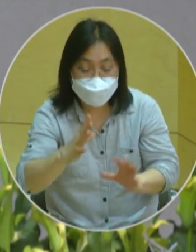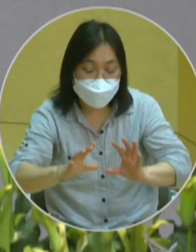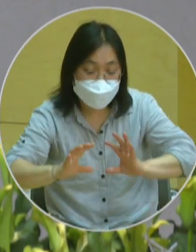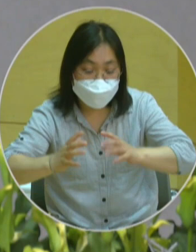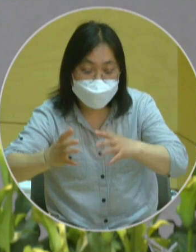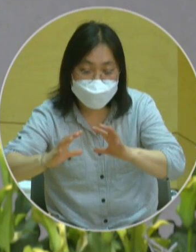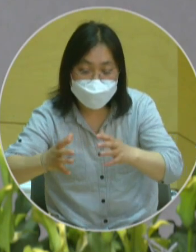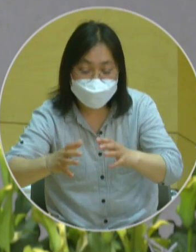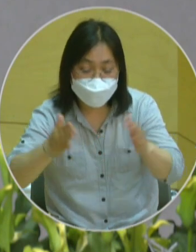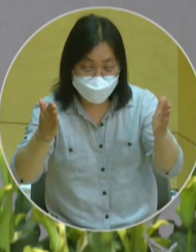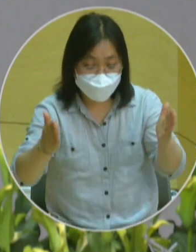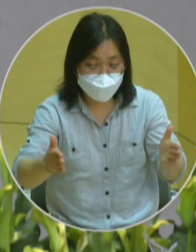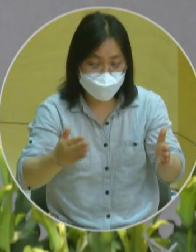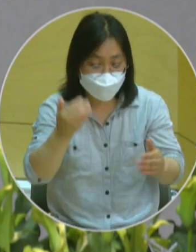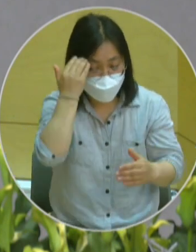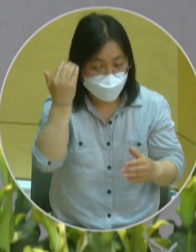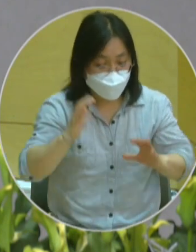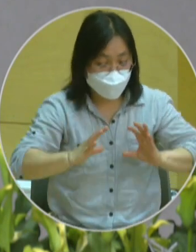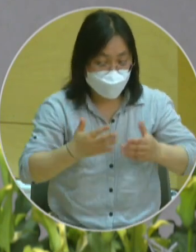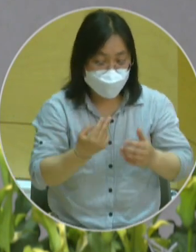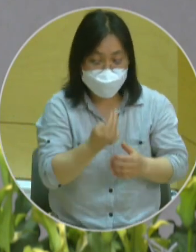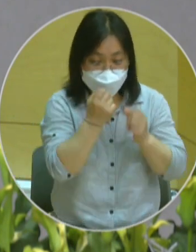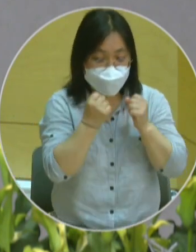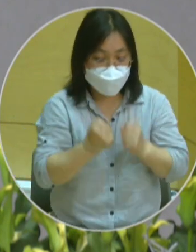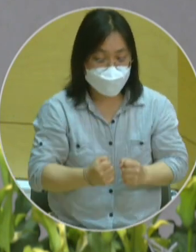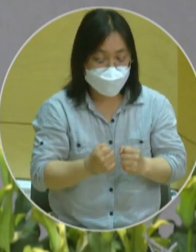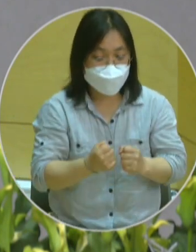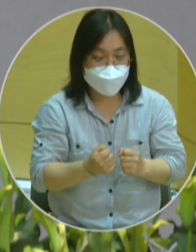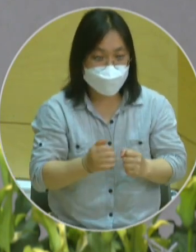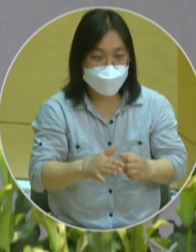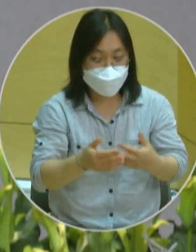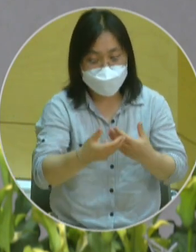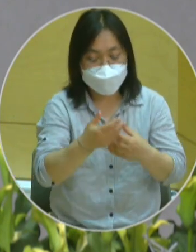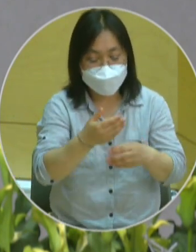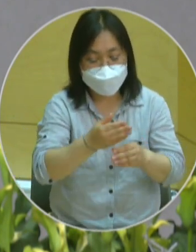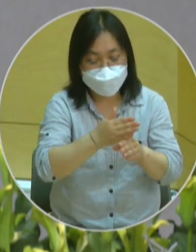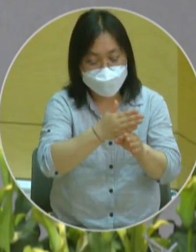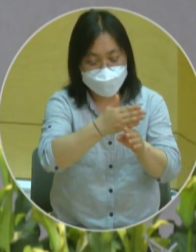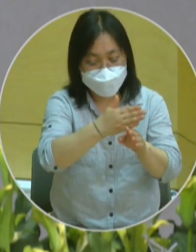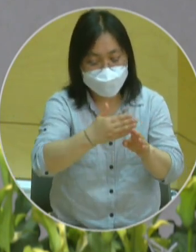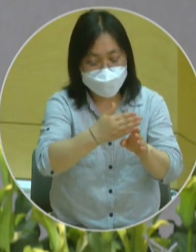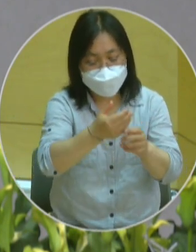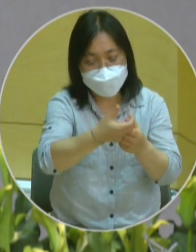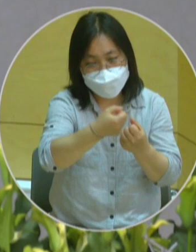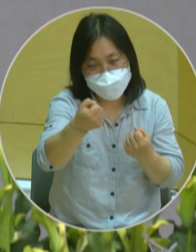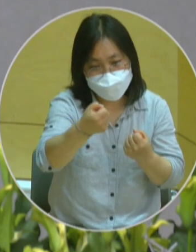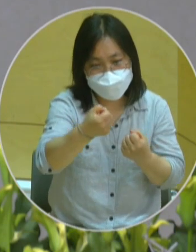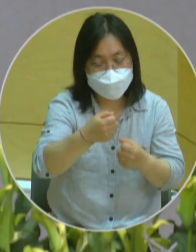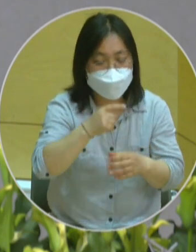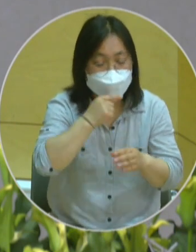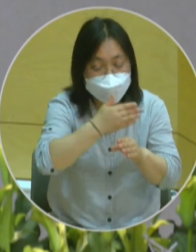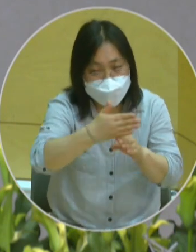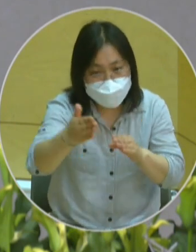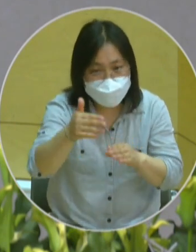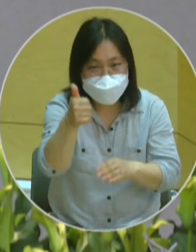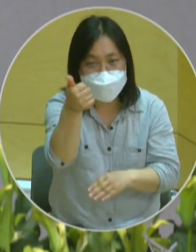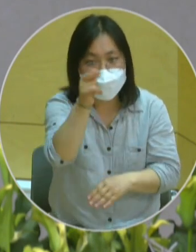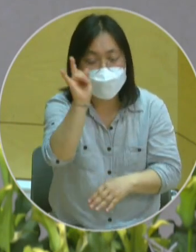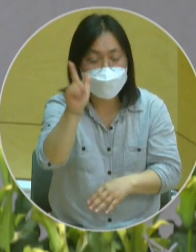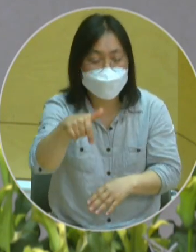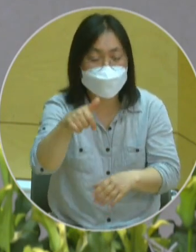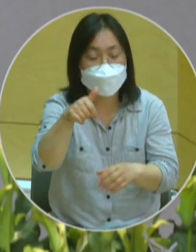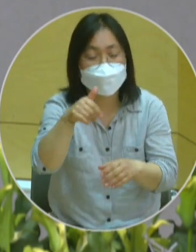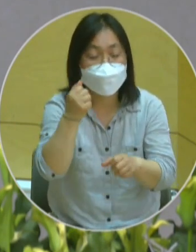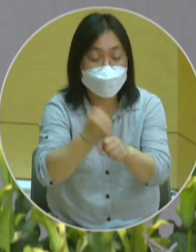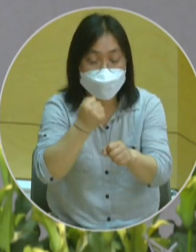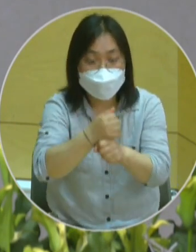강대국 사이에서 우리나라가 생존해야 되는데 우리나라는 반쪽으로 지금 나누어져 있습니다. 북에는 핵무기를 만들고 있습니다.